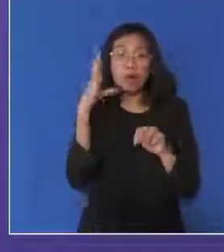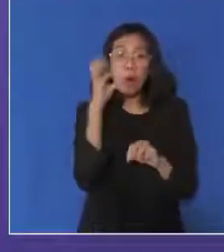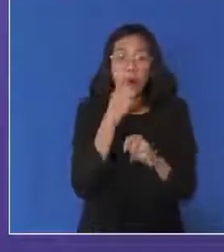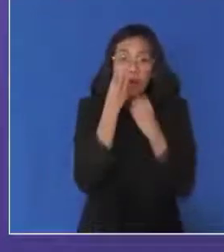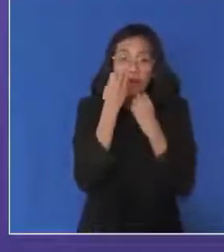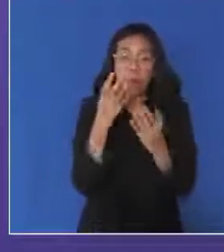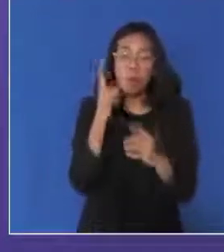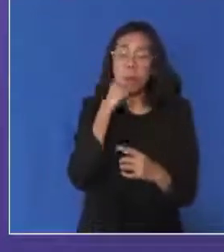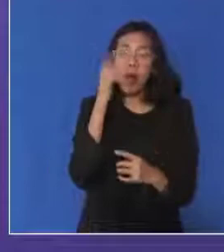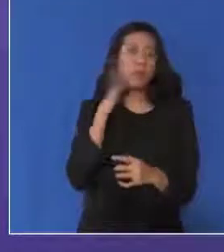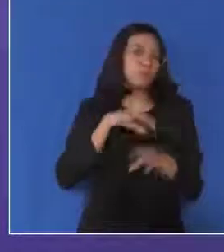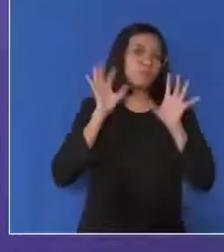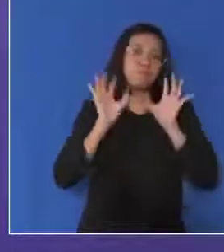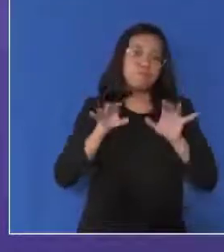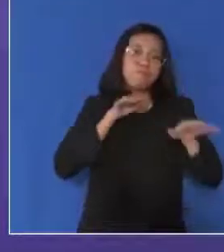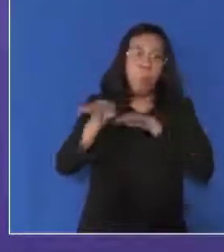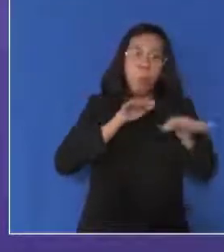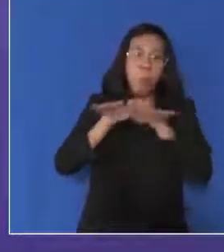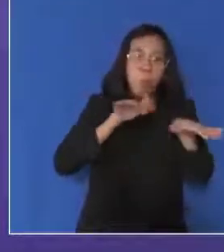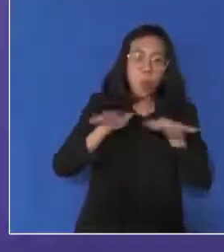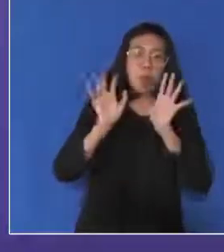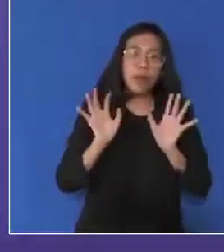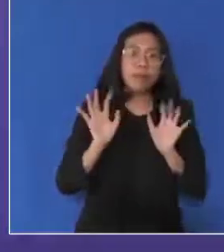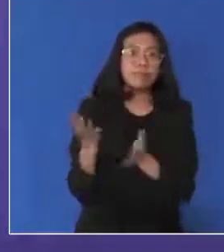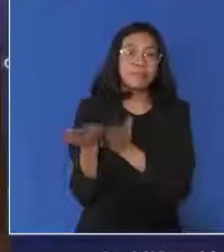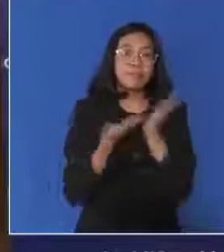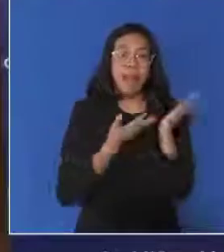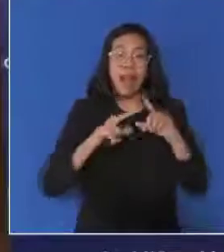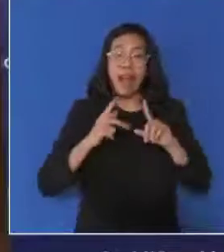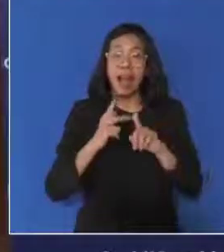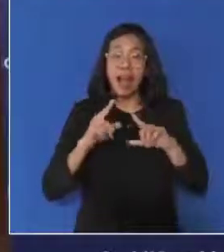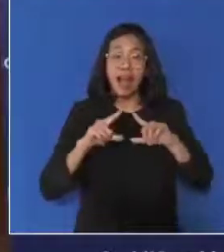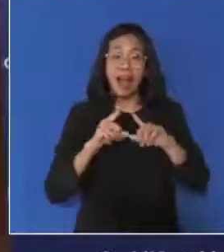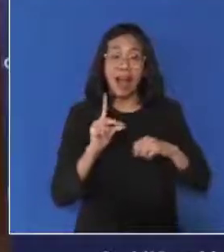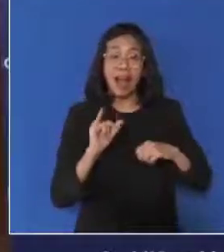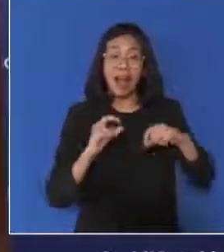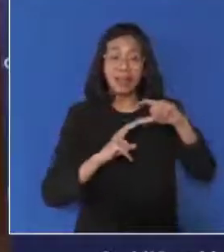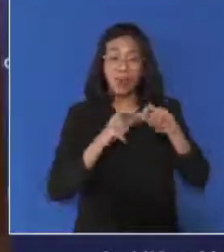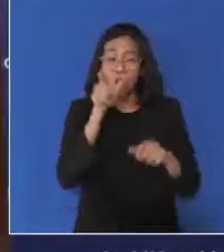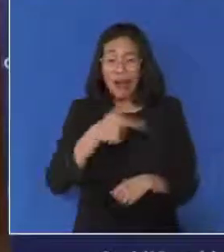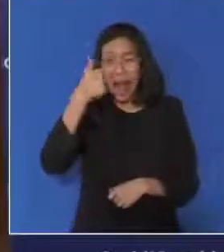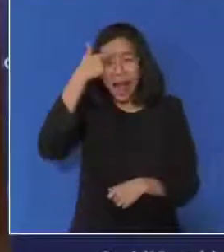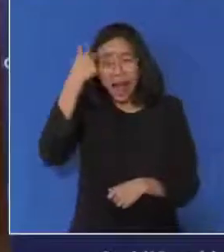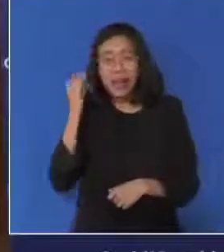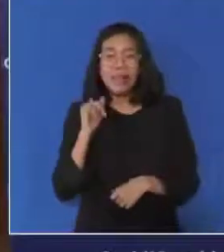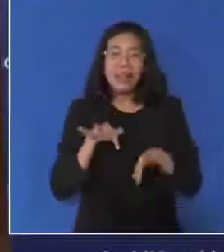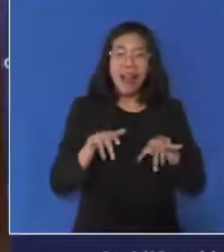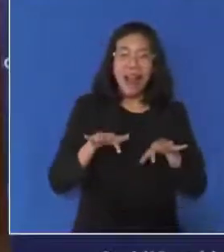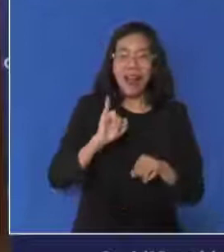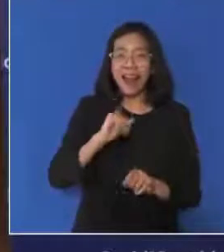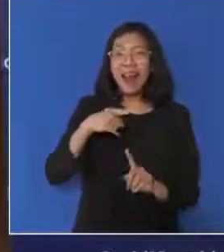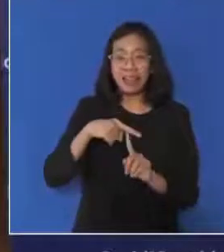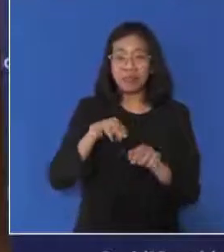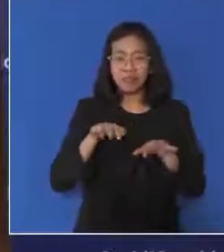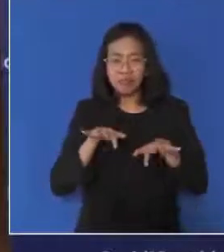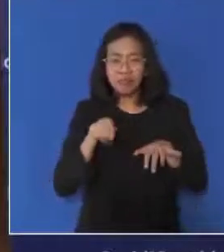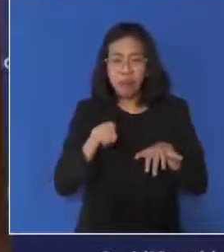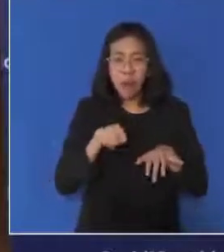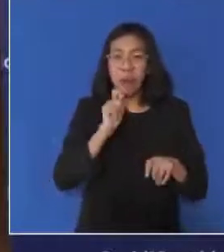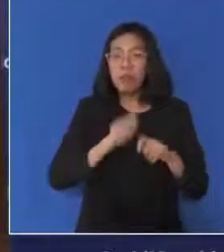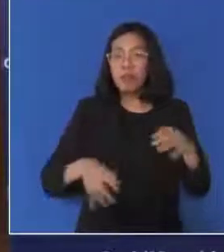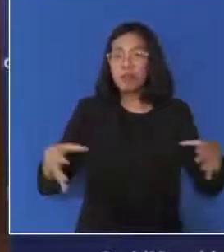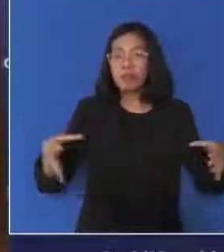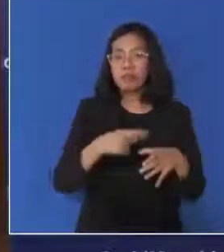Saat ini kita sudah bersama Mas Harry sufehmi beliau adalah seorang Pak Uti yang sangat mumpuni dibidangnya dan juga merupakan pendiri